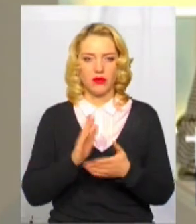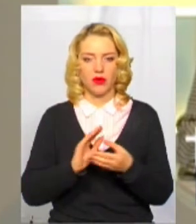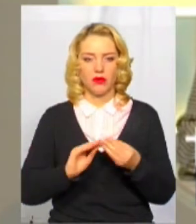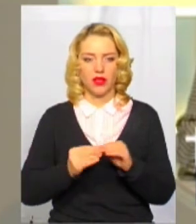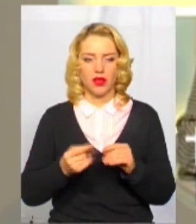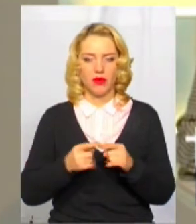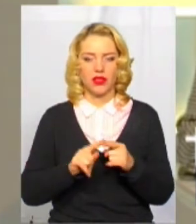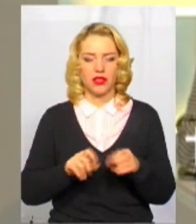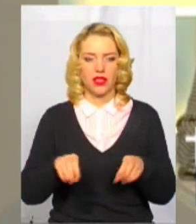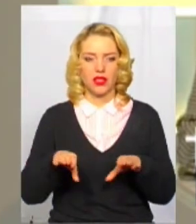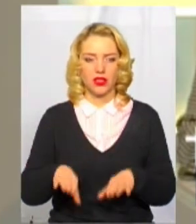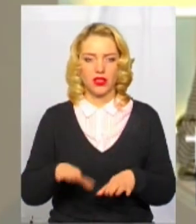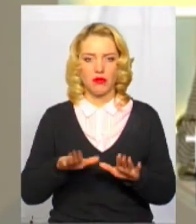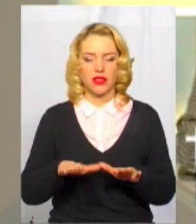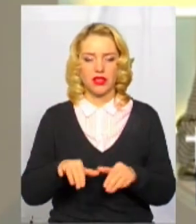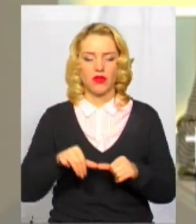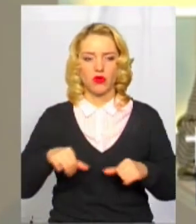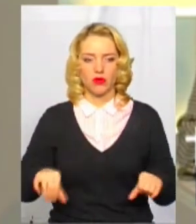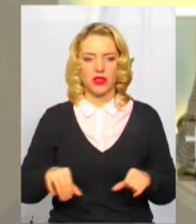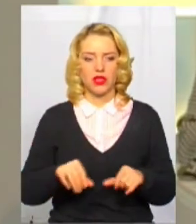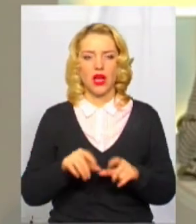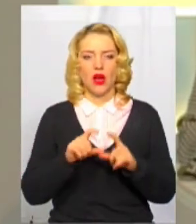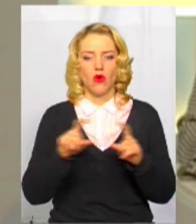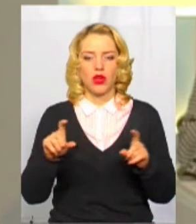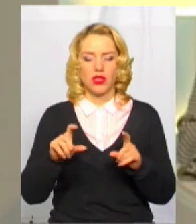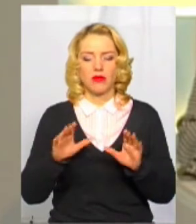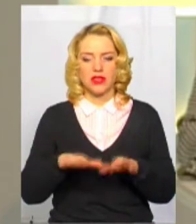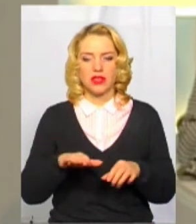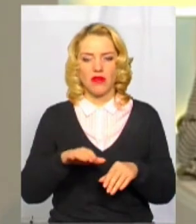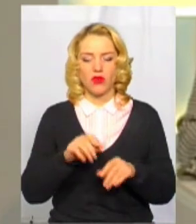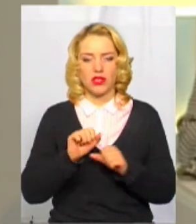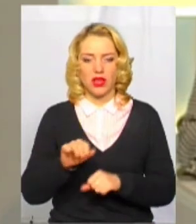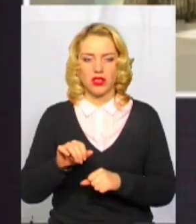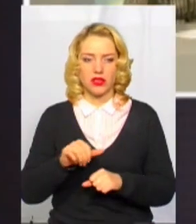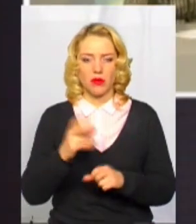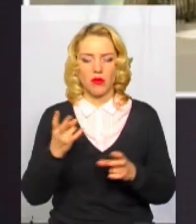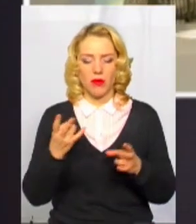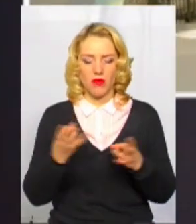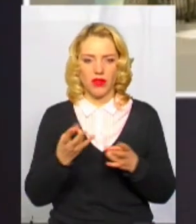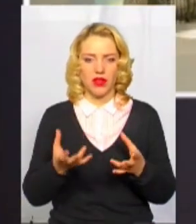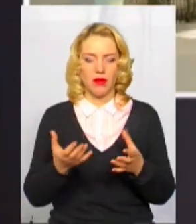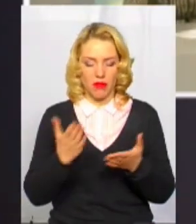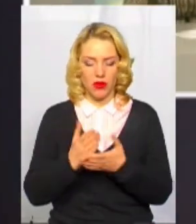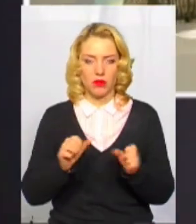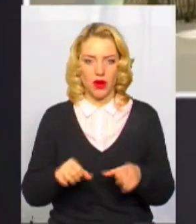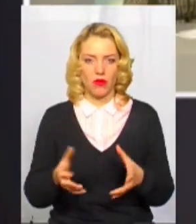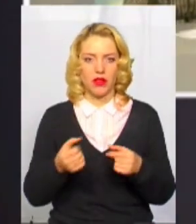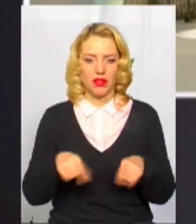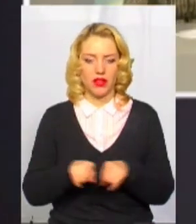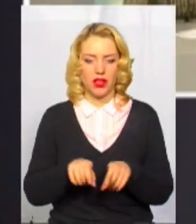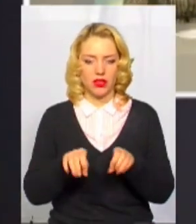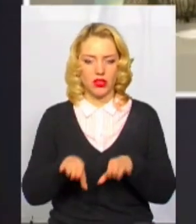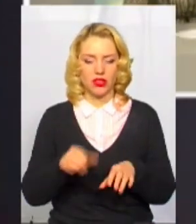І саме рішення місцевої комісії, органи соціального захисту і місцевого самоврядування мають право прийняти таке рішення. Тому що, на жаль, на